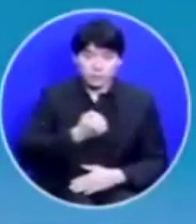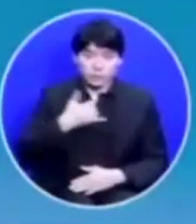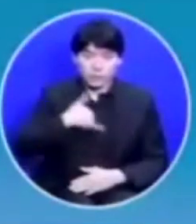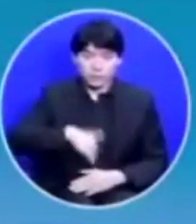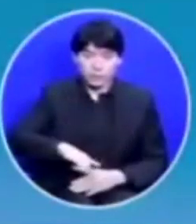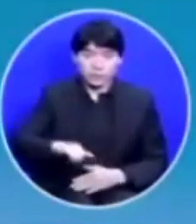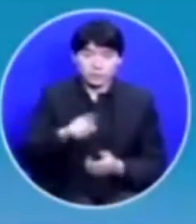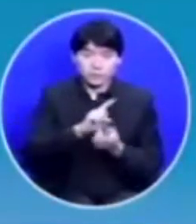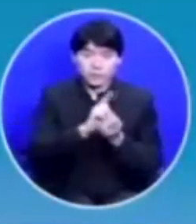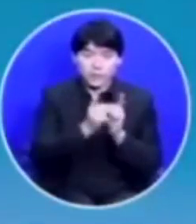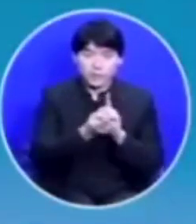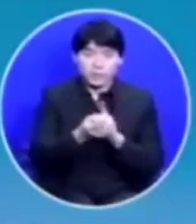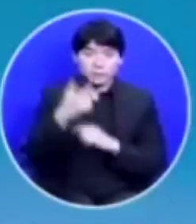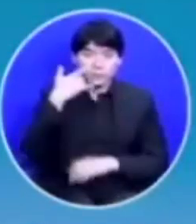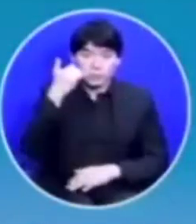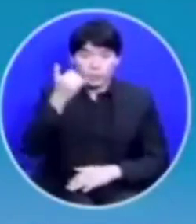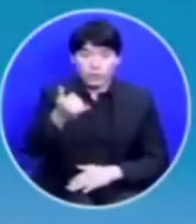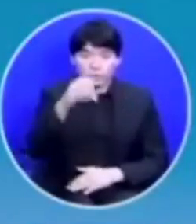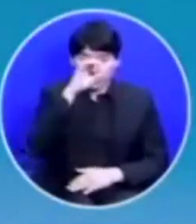좋은 부모입니다